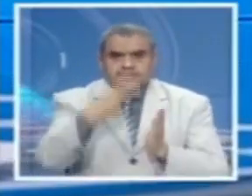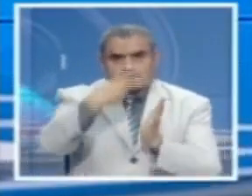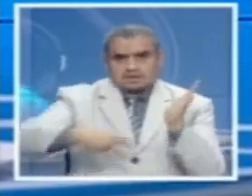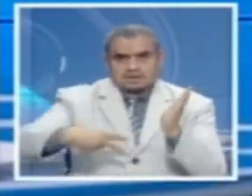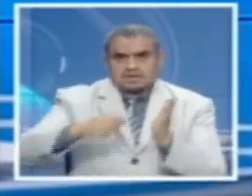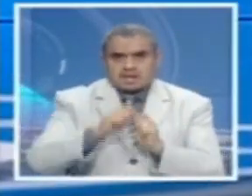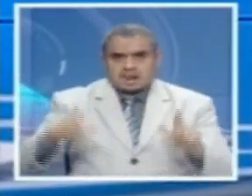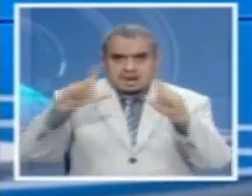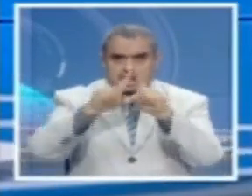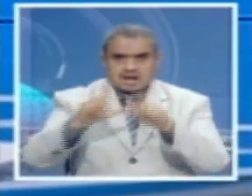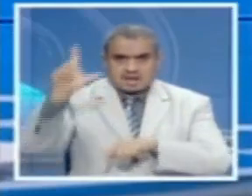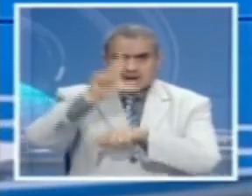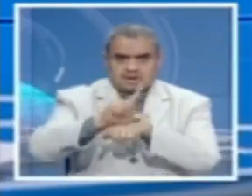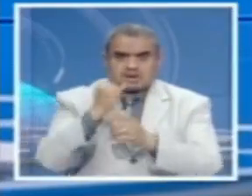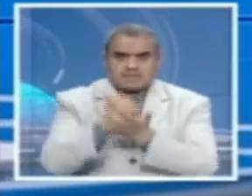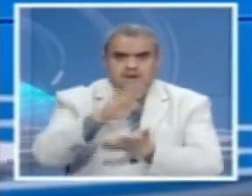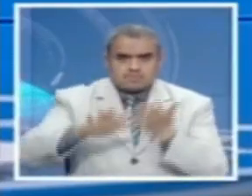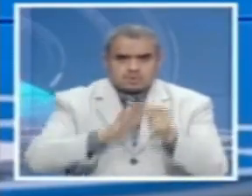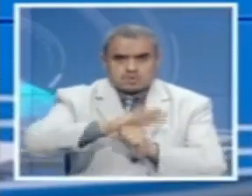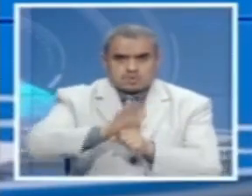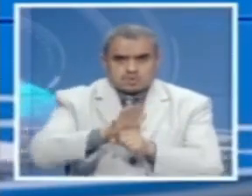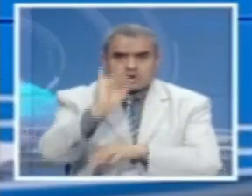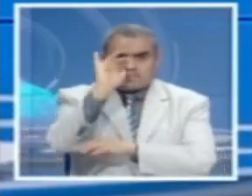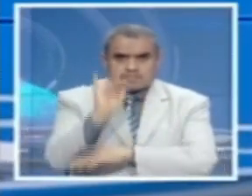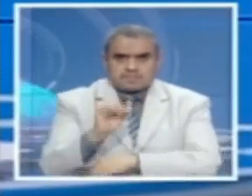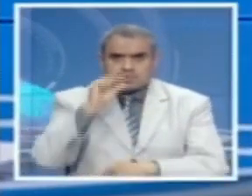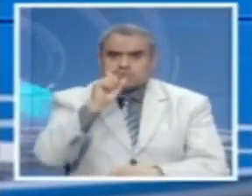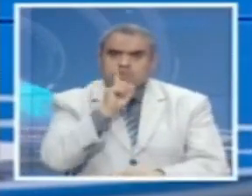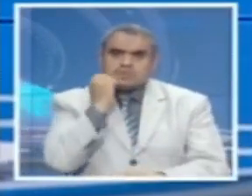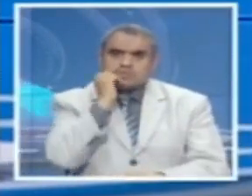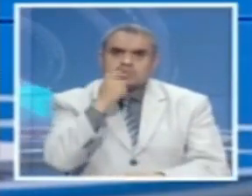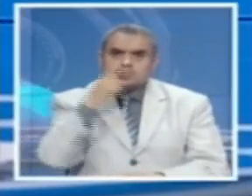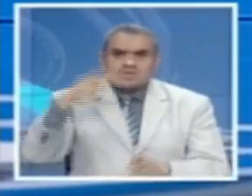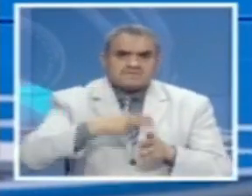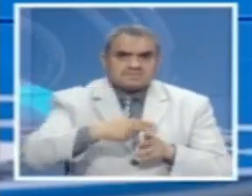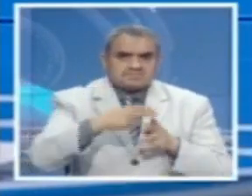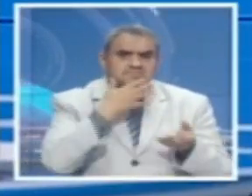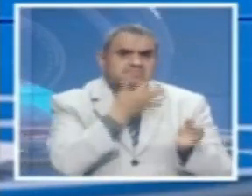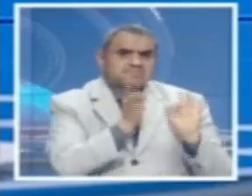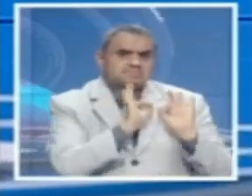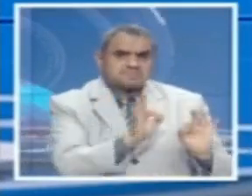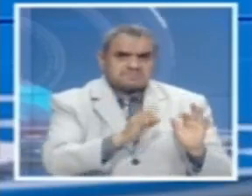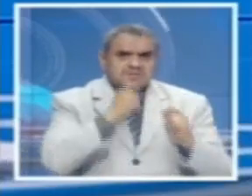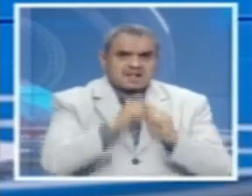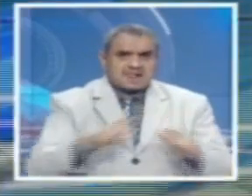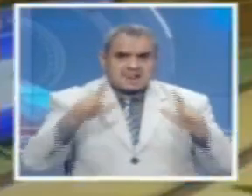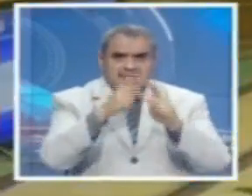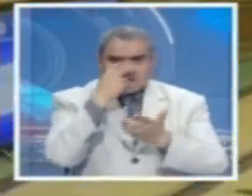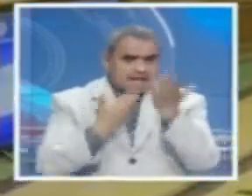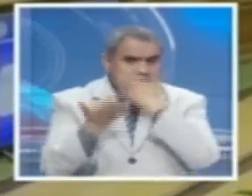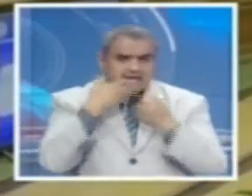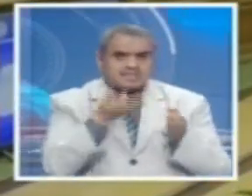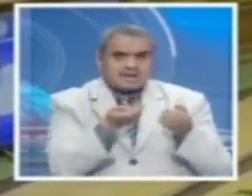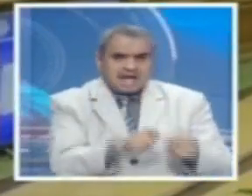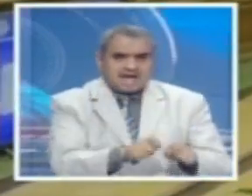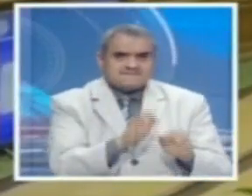قررت اللجنة العليا لإدارة أزمة كورونا برئاسة الدكتور مصطفى مدبولي الاستمرار في تطبيق القرارات الصادرة عن اللجنة في اجتماعها السابق،